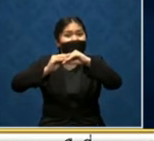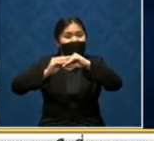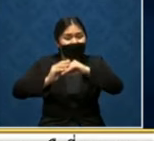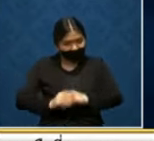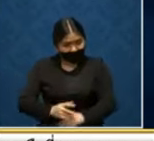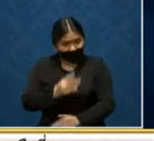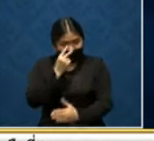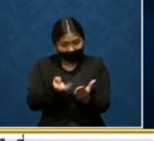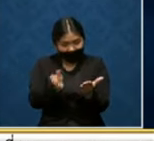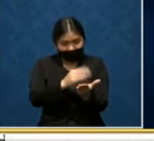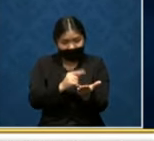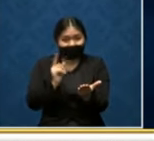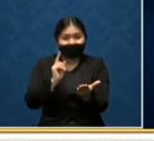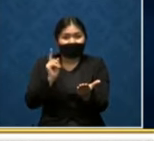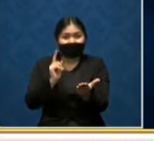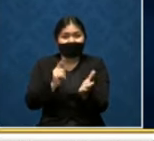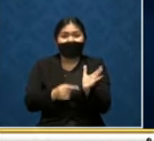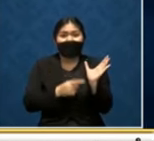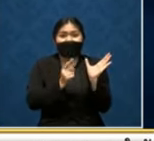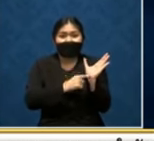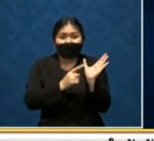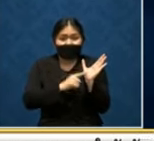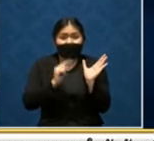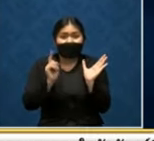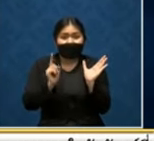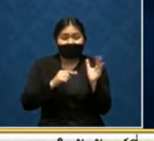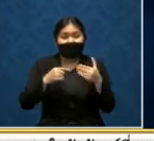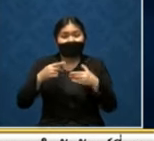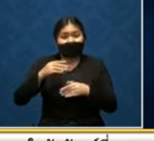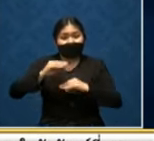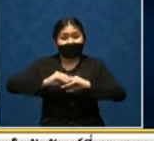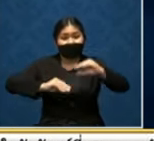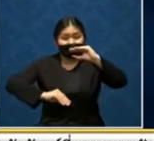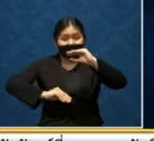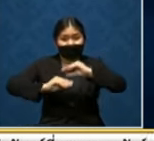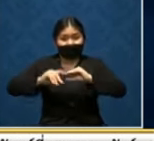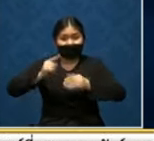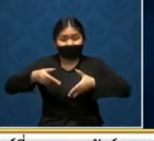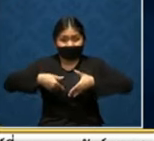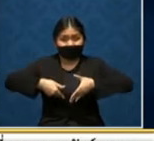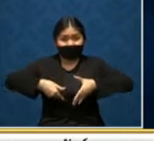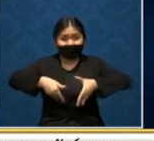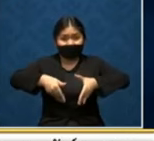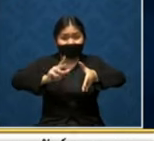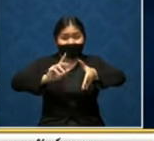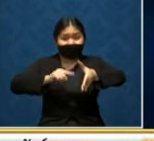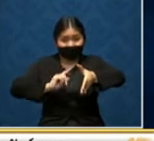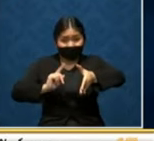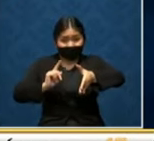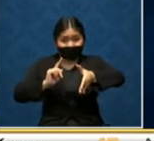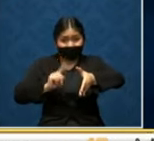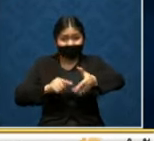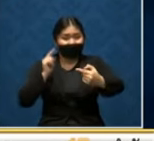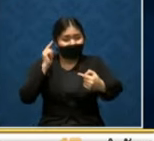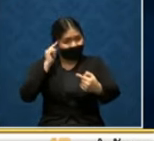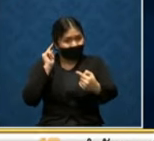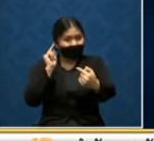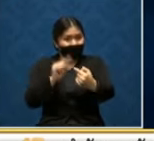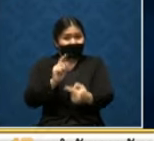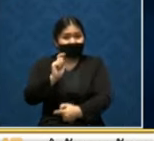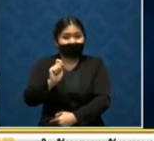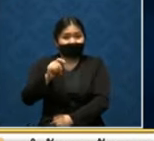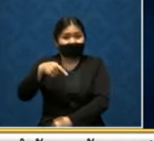หน้าถัดไปครับไปดูระหว่างมีโครงการถนนพาราซอยที่มีโครงการตั้งเป้าว่าอปท